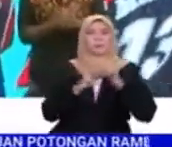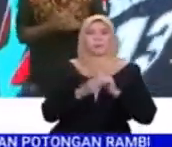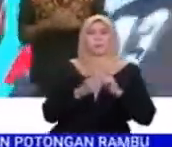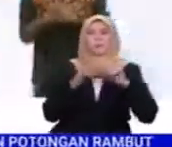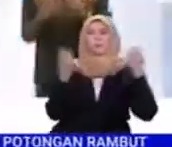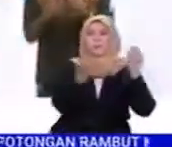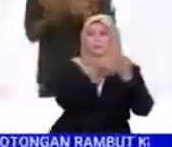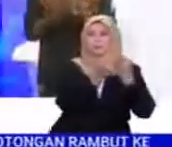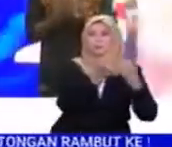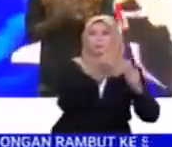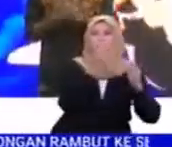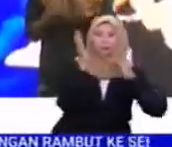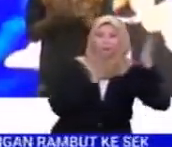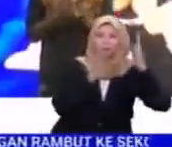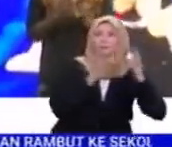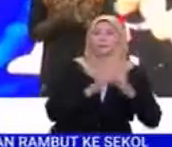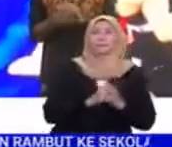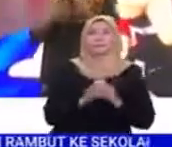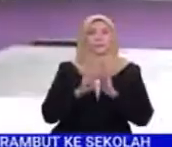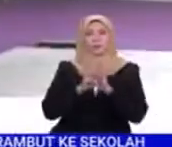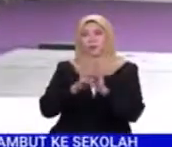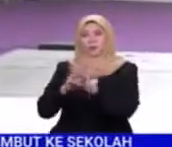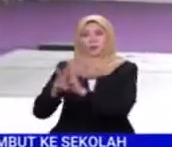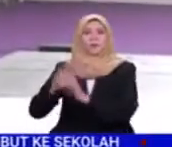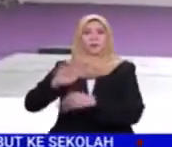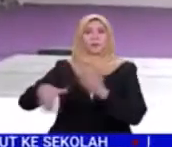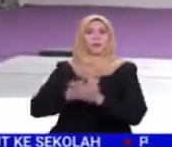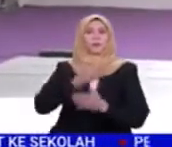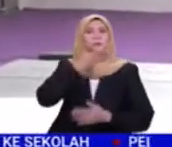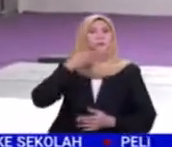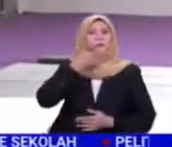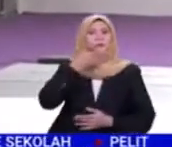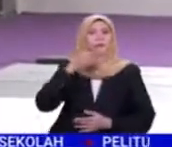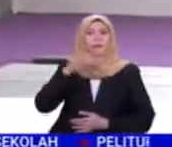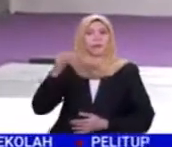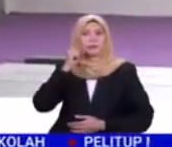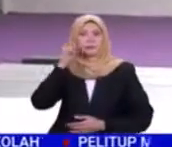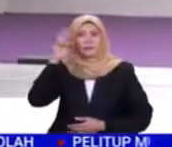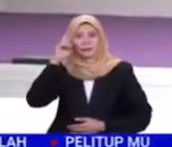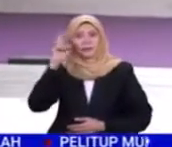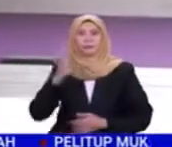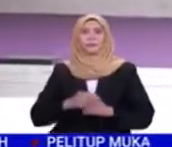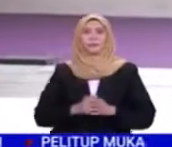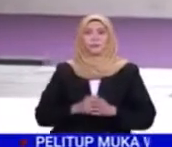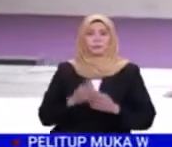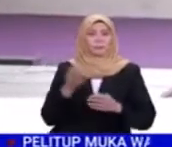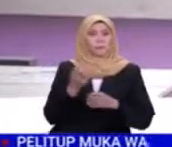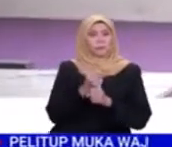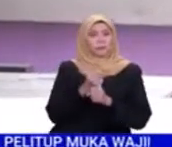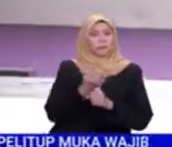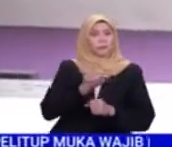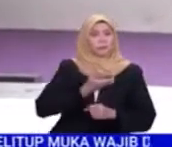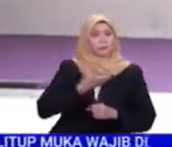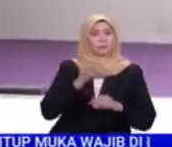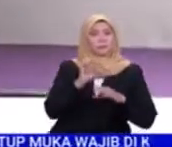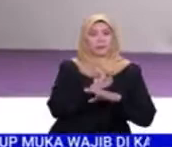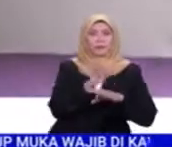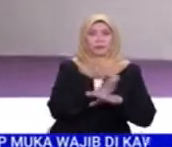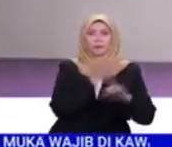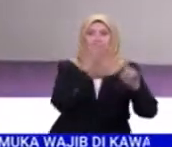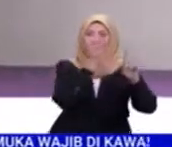yang diwarisi kombinasi atlet muda dan sinyal menurutnya sasaran The Mask tersebut telah dinyatakan